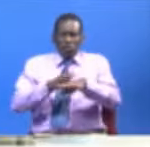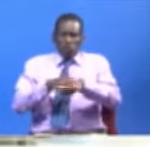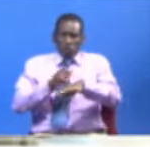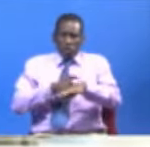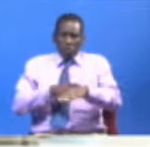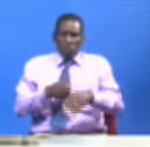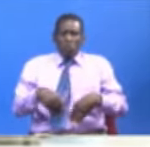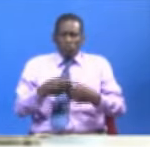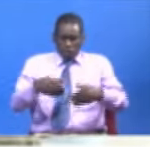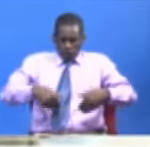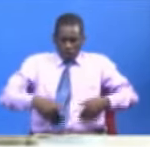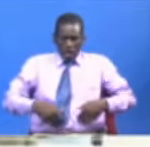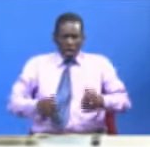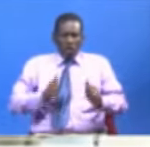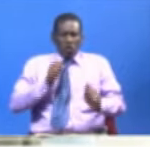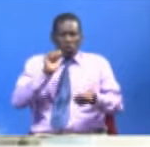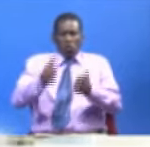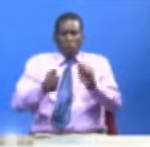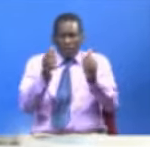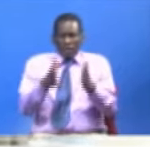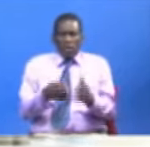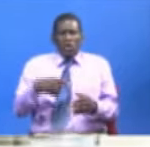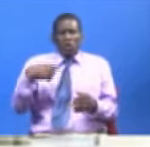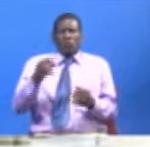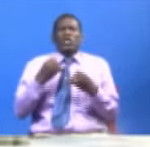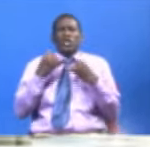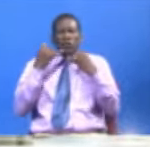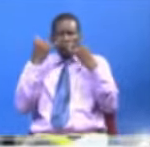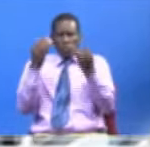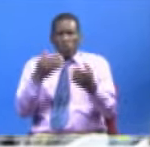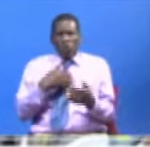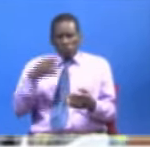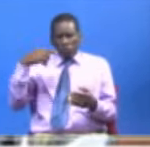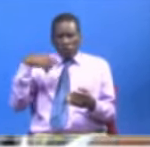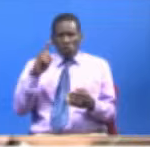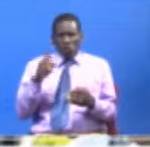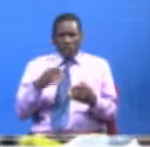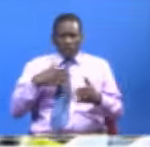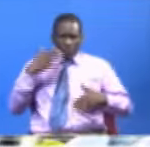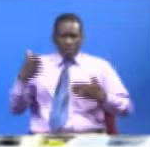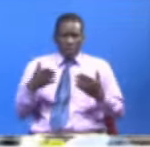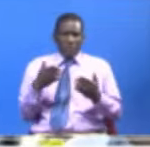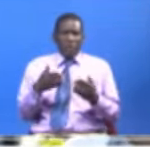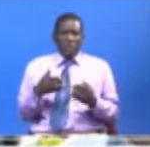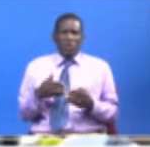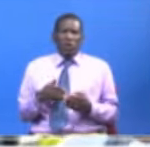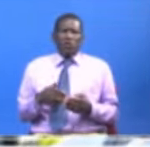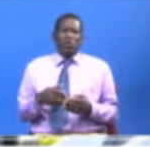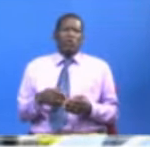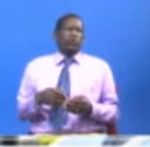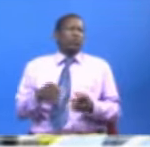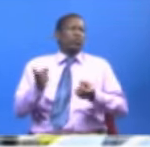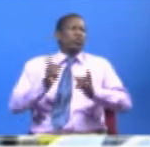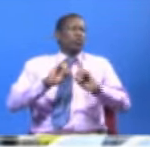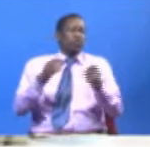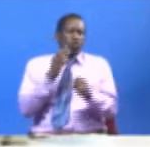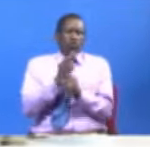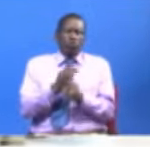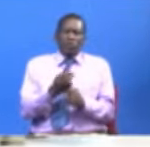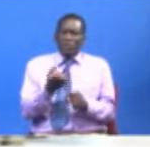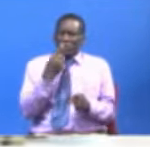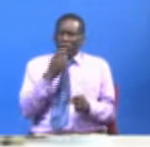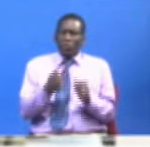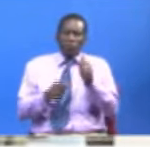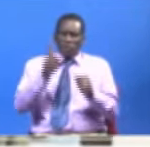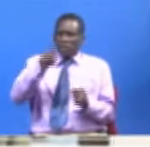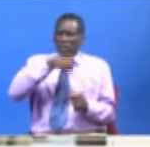young athletes the right information to have the right virtue as a deterrent to engaging into doping. That's why we are